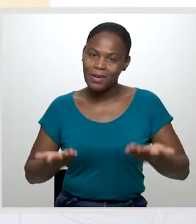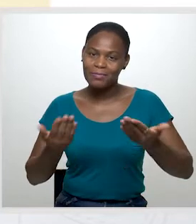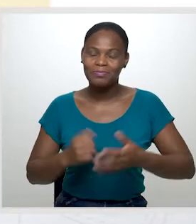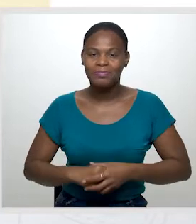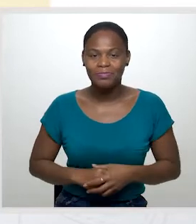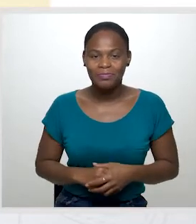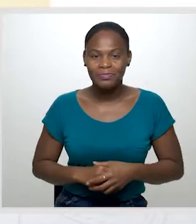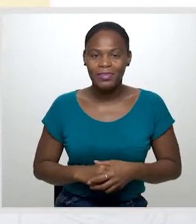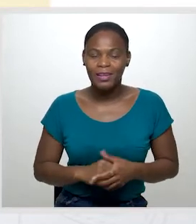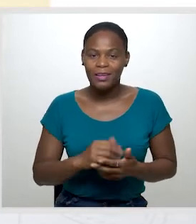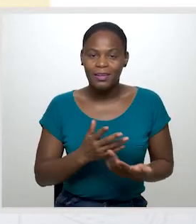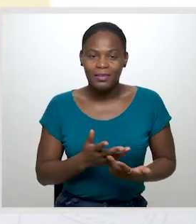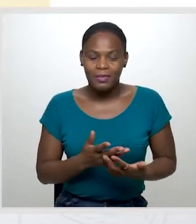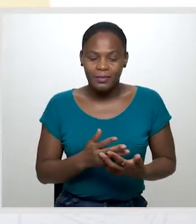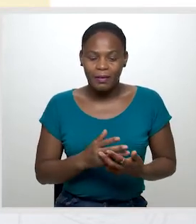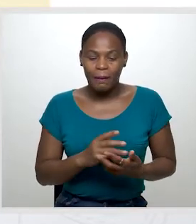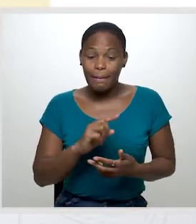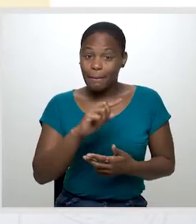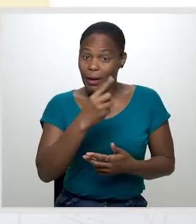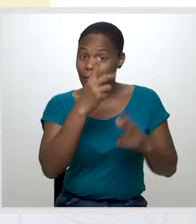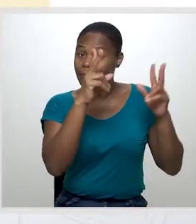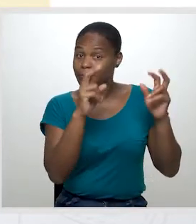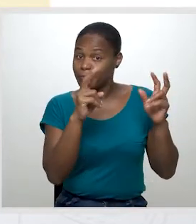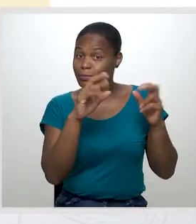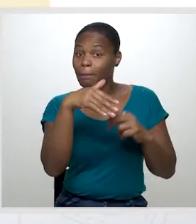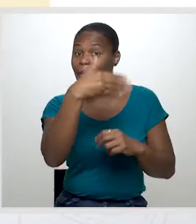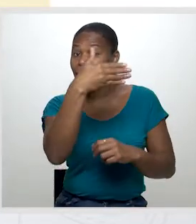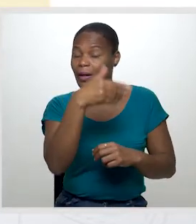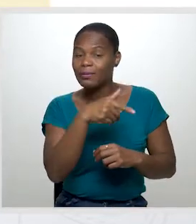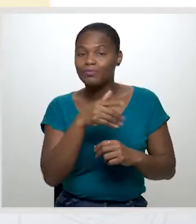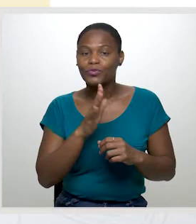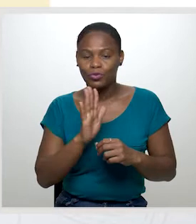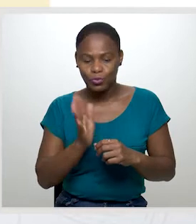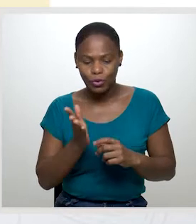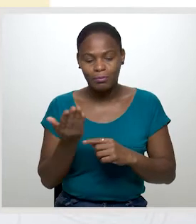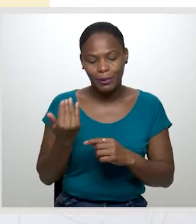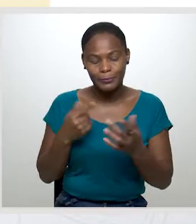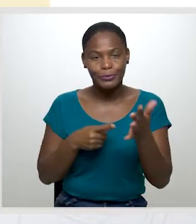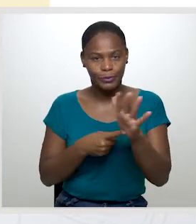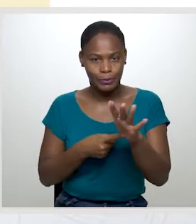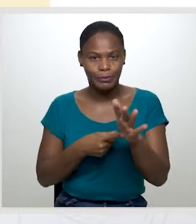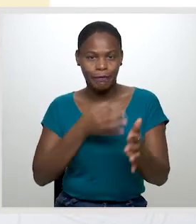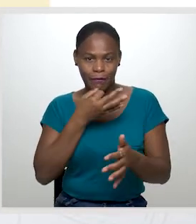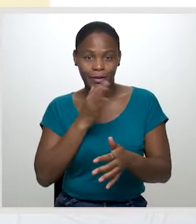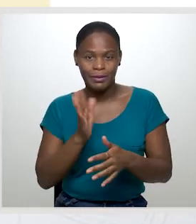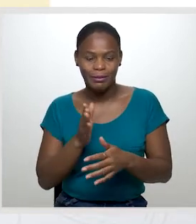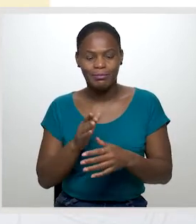Le premier sujet, qui était déjà donné dans l'exemple, les loisirs.